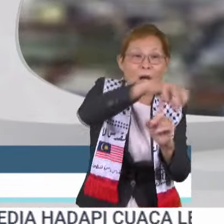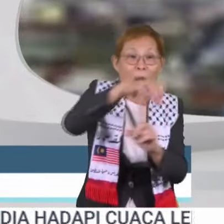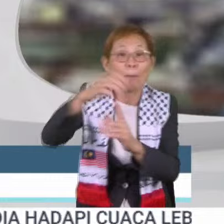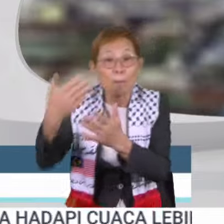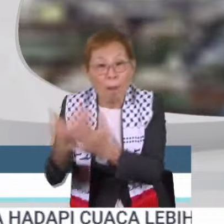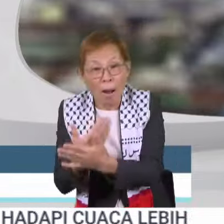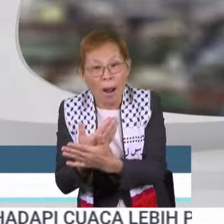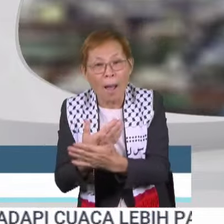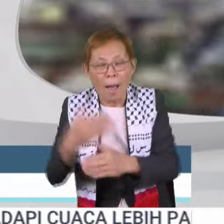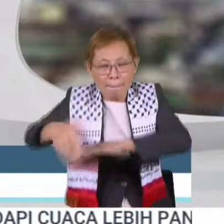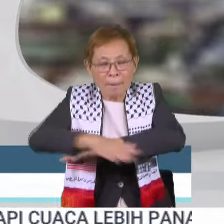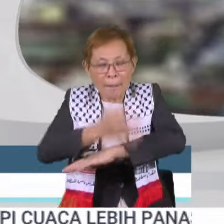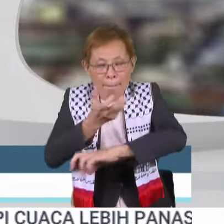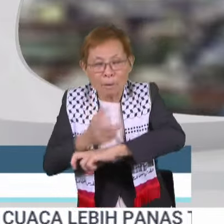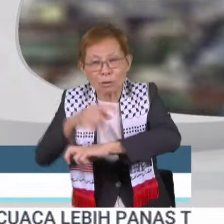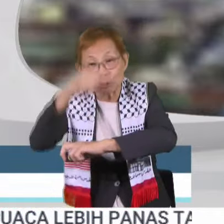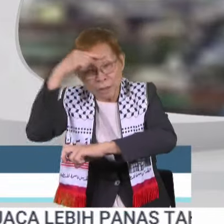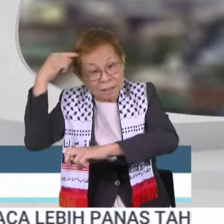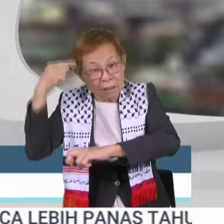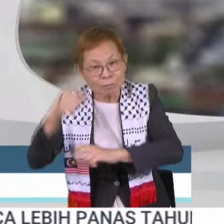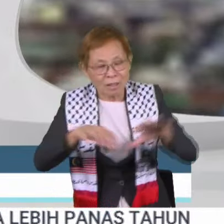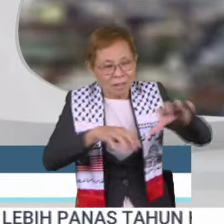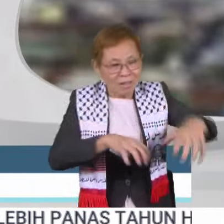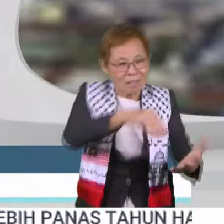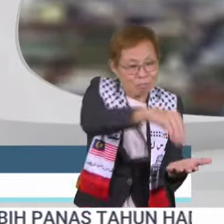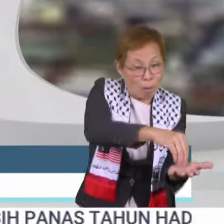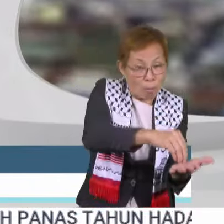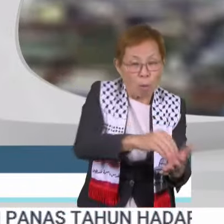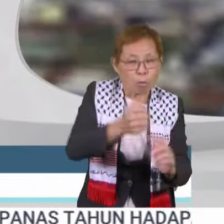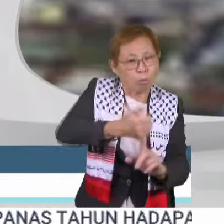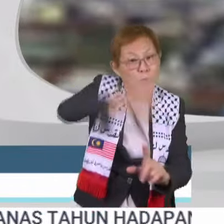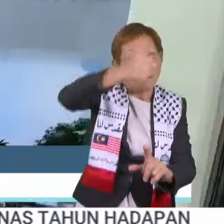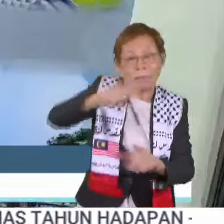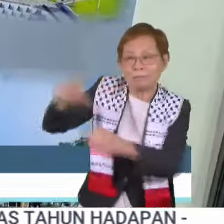hitam yang merupakan antara lokasi utama tarikan